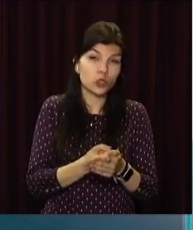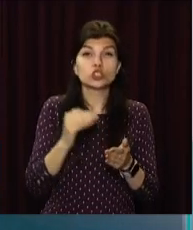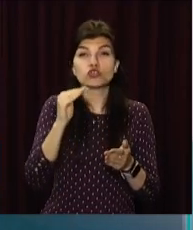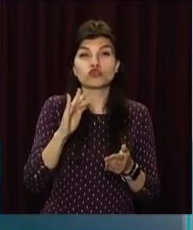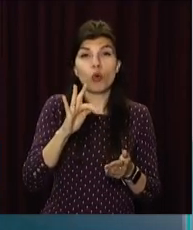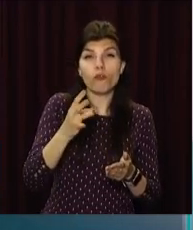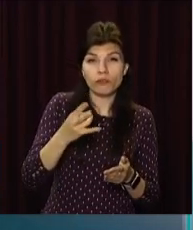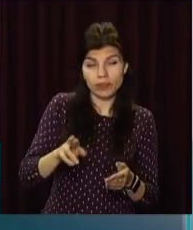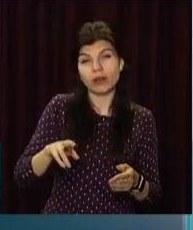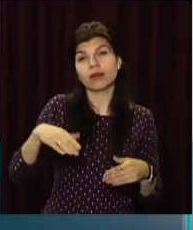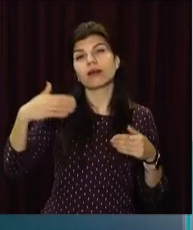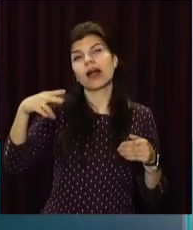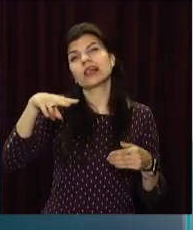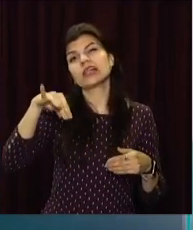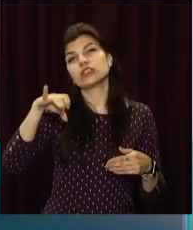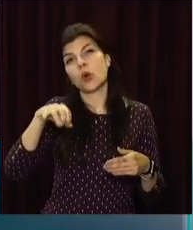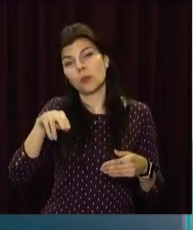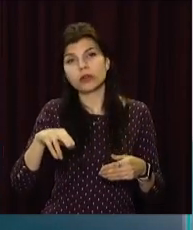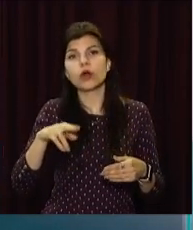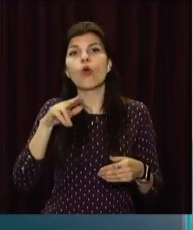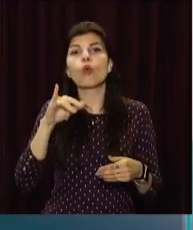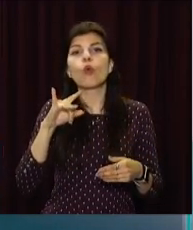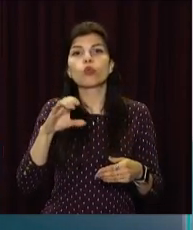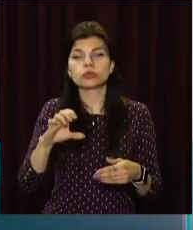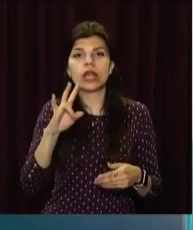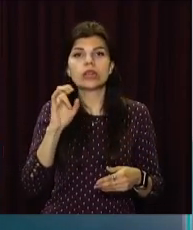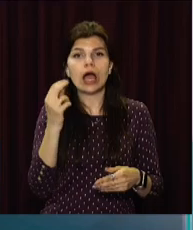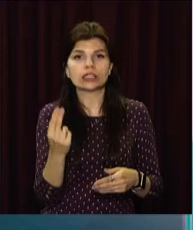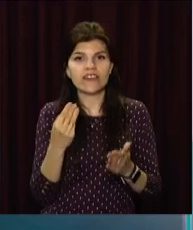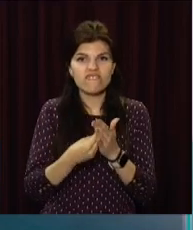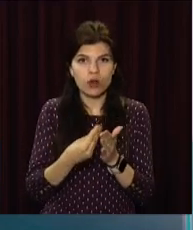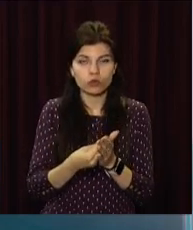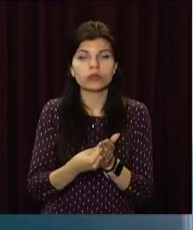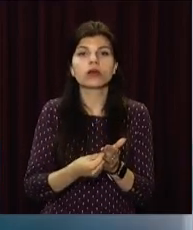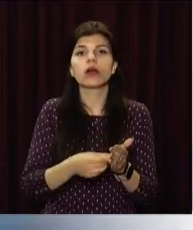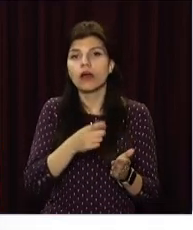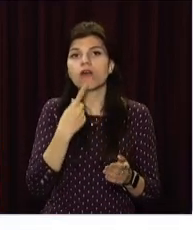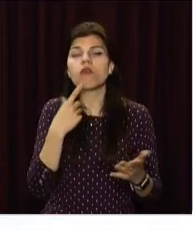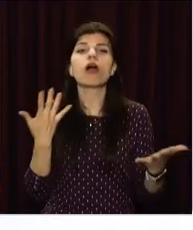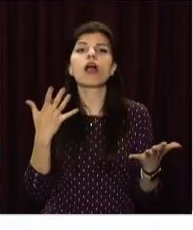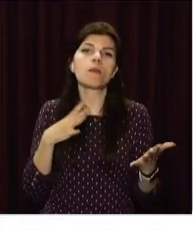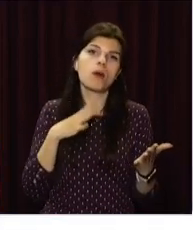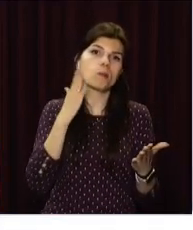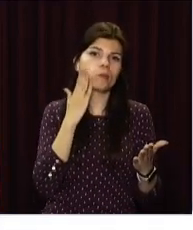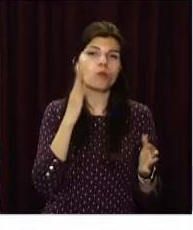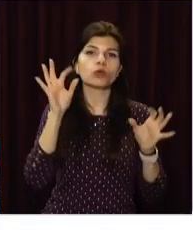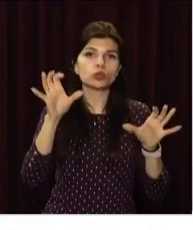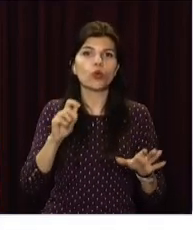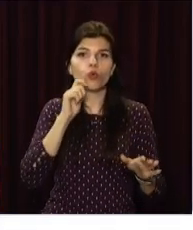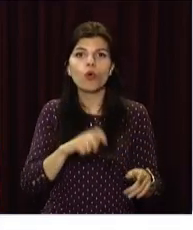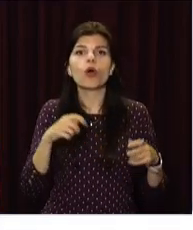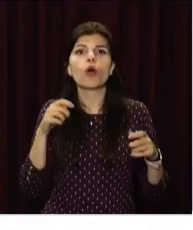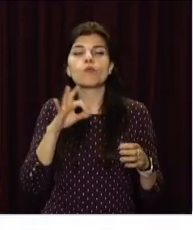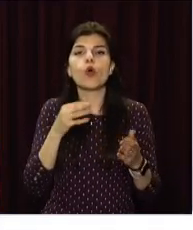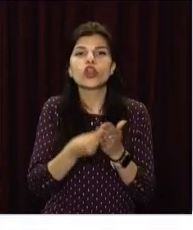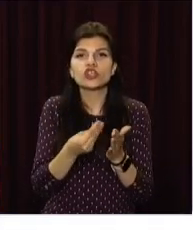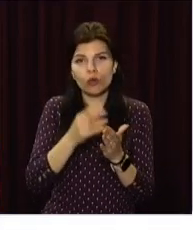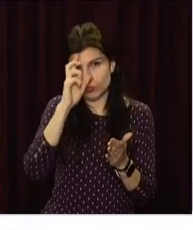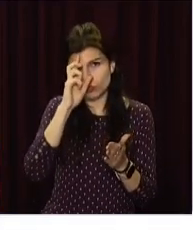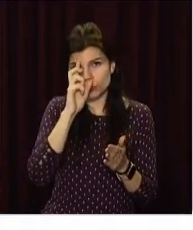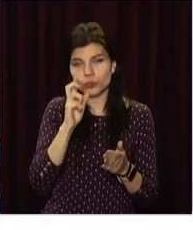жовтня до листопада місяця курс національної валюти буде такий, який запланований в законі України про державний бюджет, а